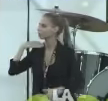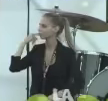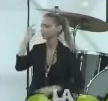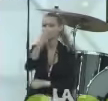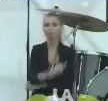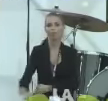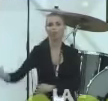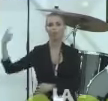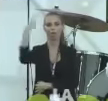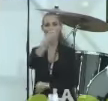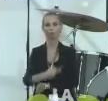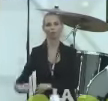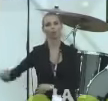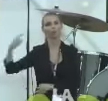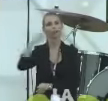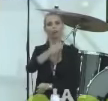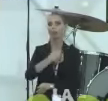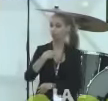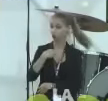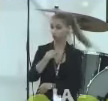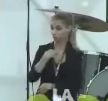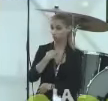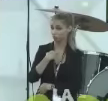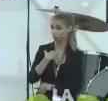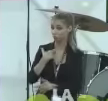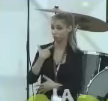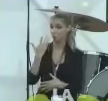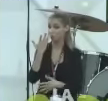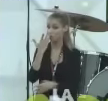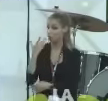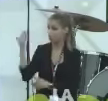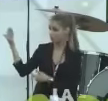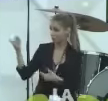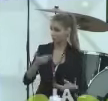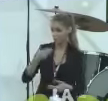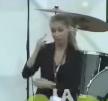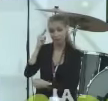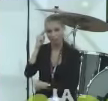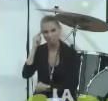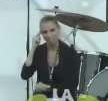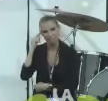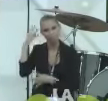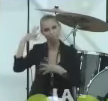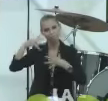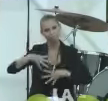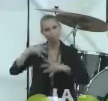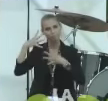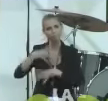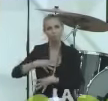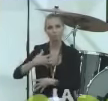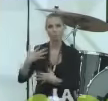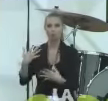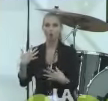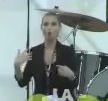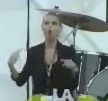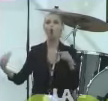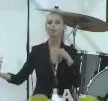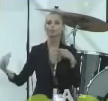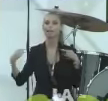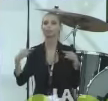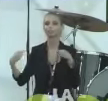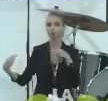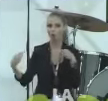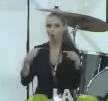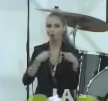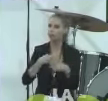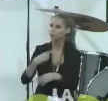l'altra. E io su questo inviterei Renzi. Il contraddittorio con Renzi noi lo vorremmo ogni volta che venisse a